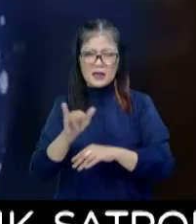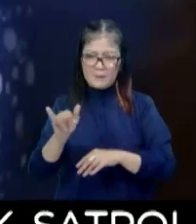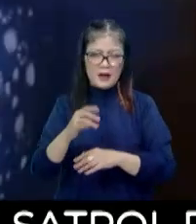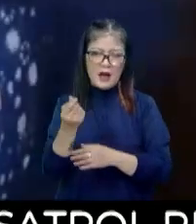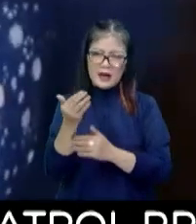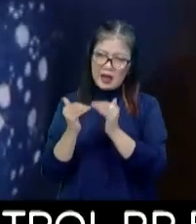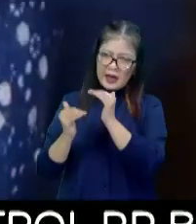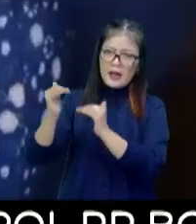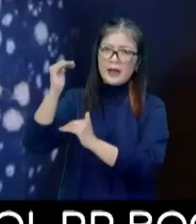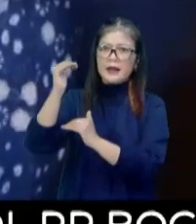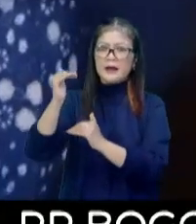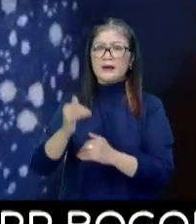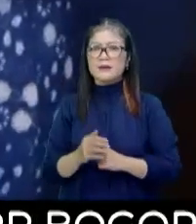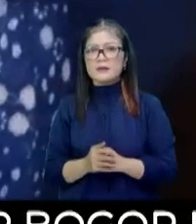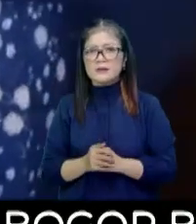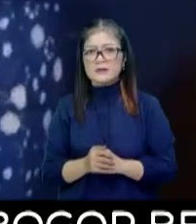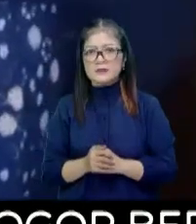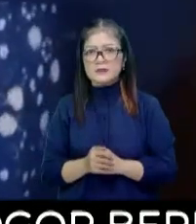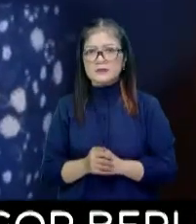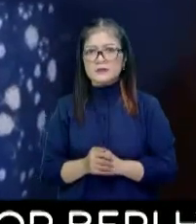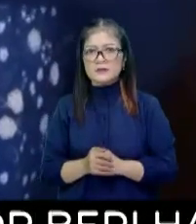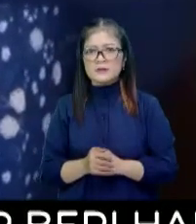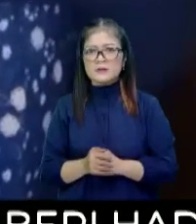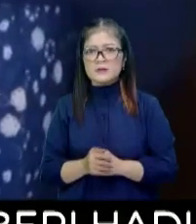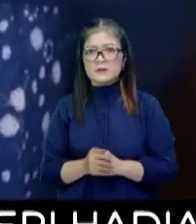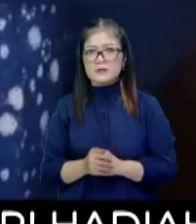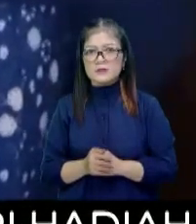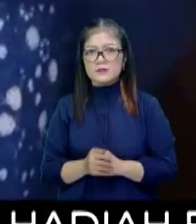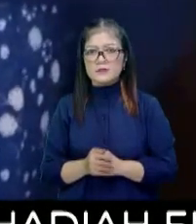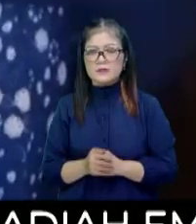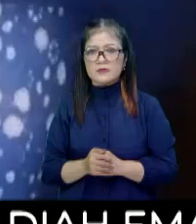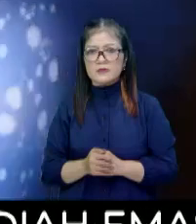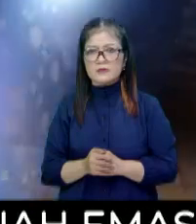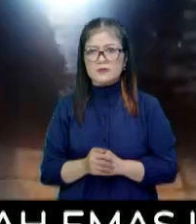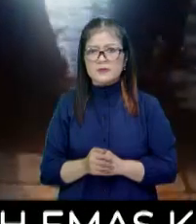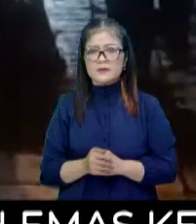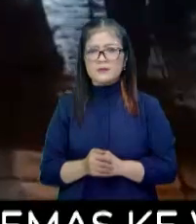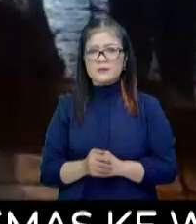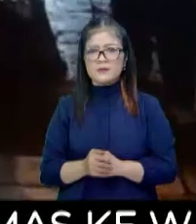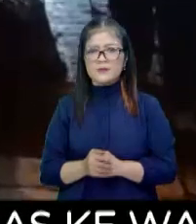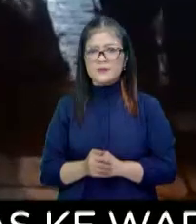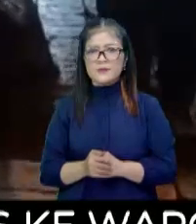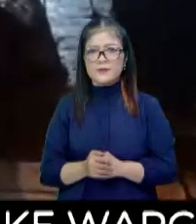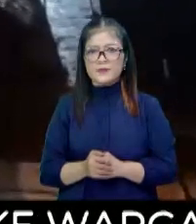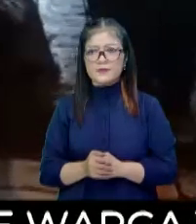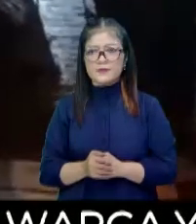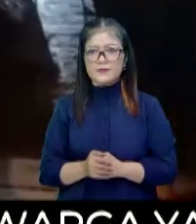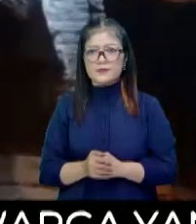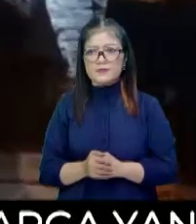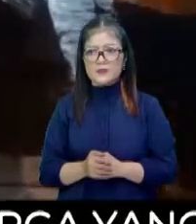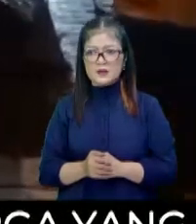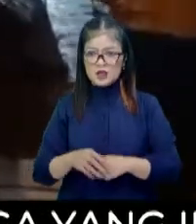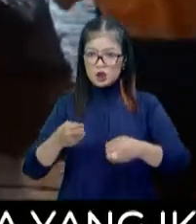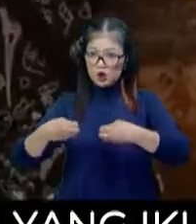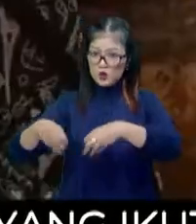itu. Kalau rame sih nggak masalah. Dijual aja susah. Selain para pedagang, kenaikan harga